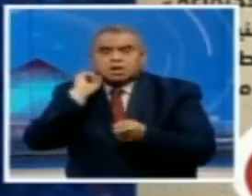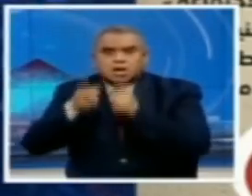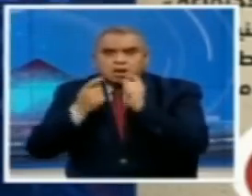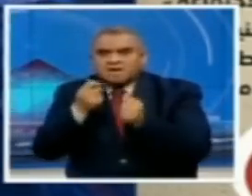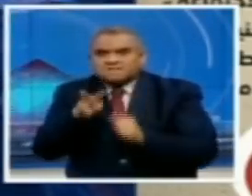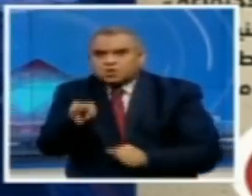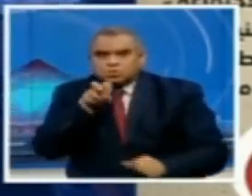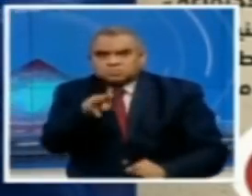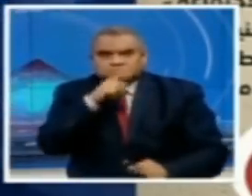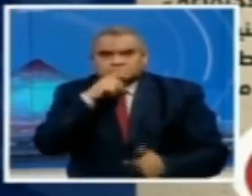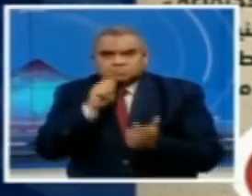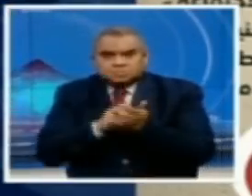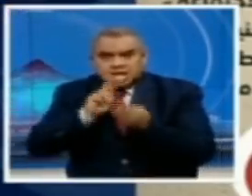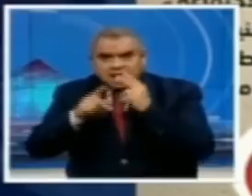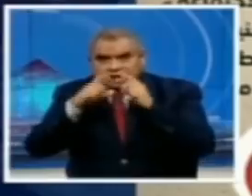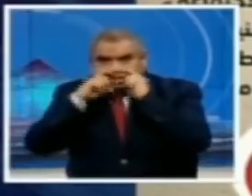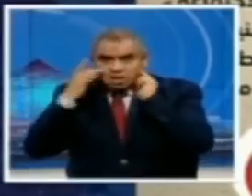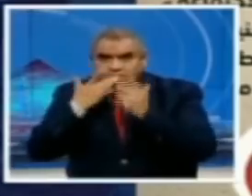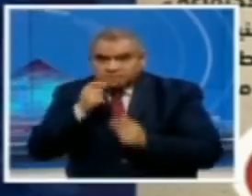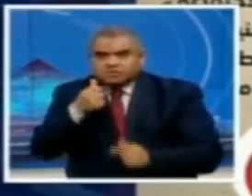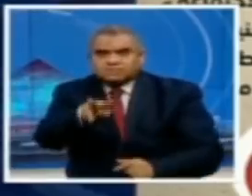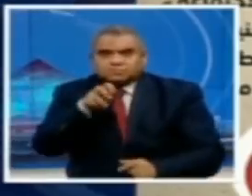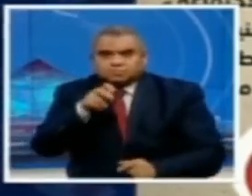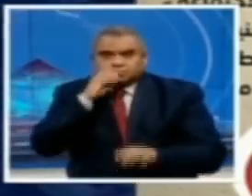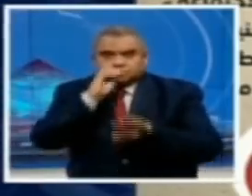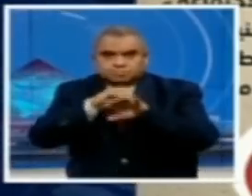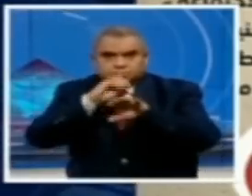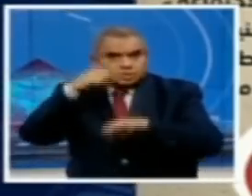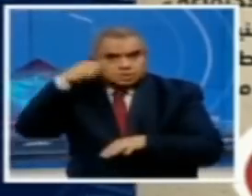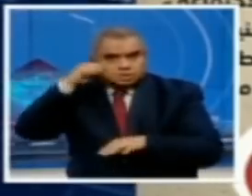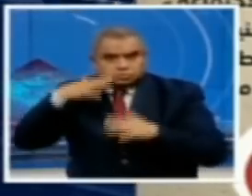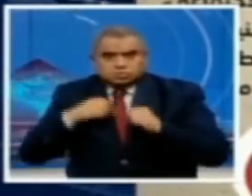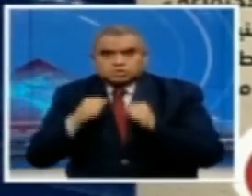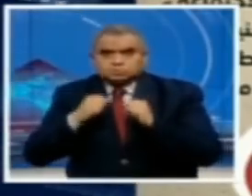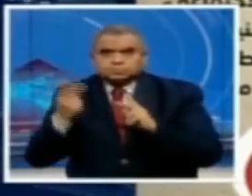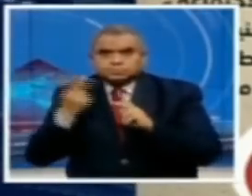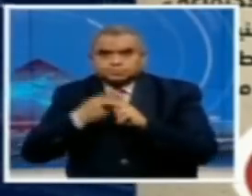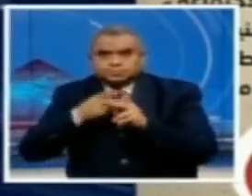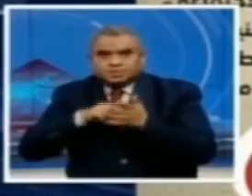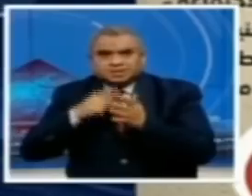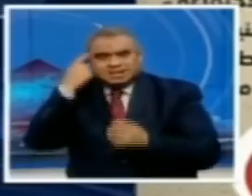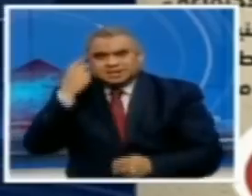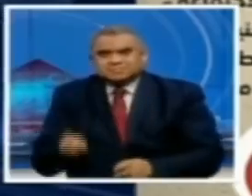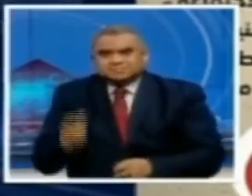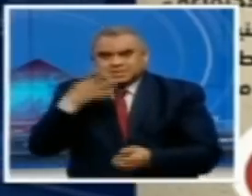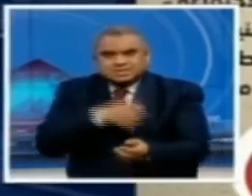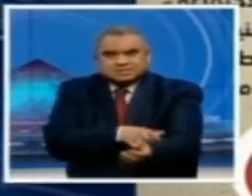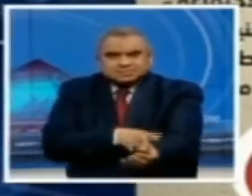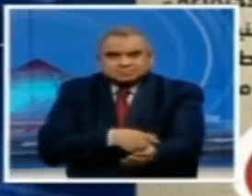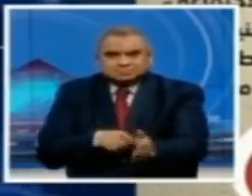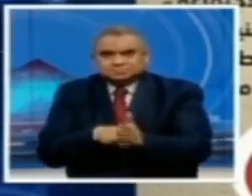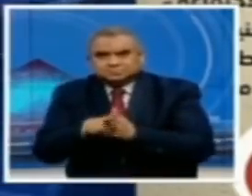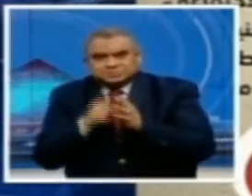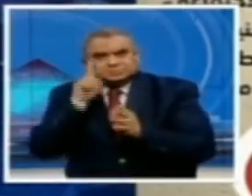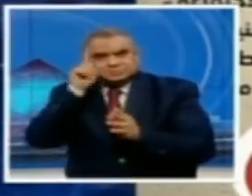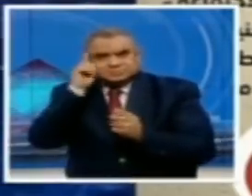الغرامات المقررة على غير الملتزمين. ونشدت وزارة الصحة والسكان المواطنين عدم الانسياق وراء